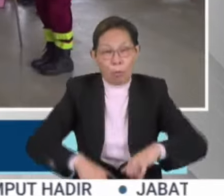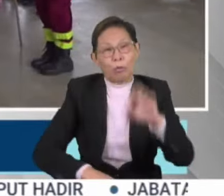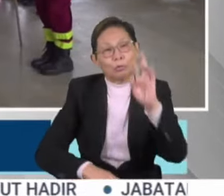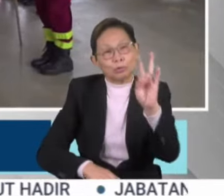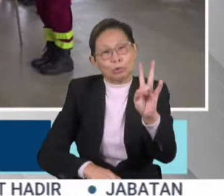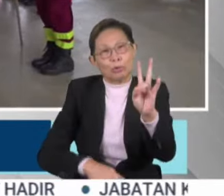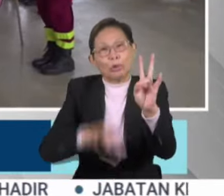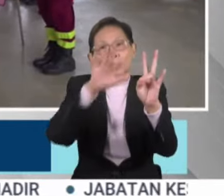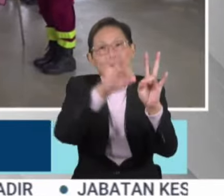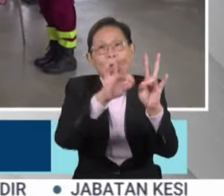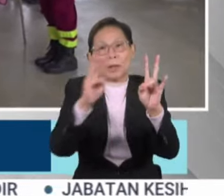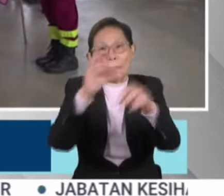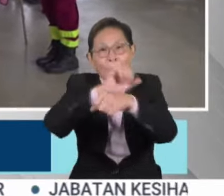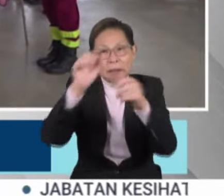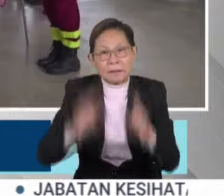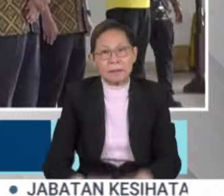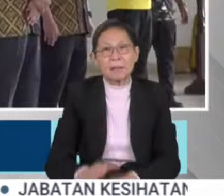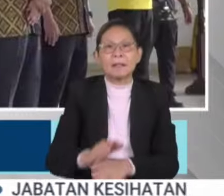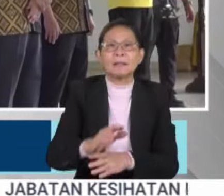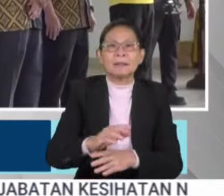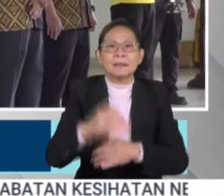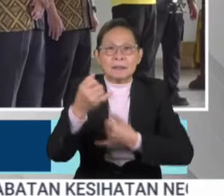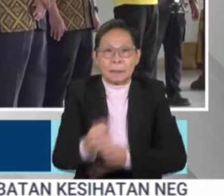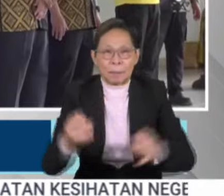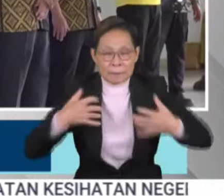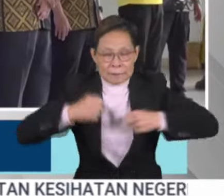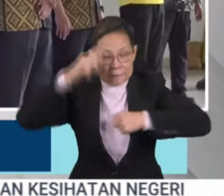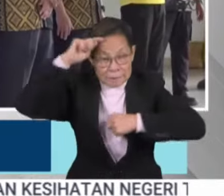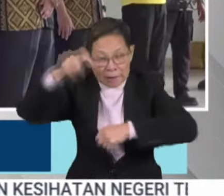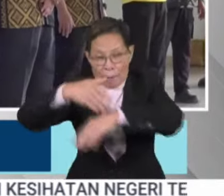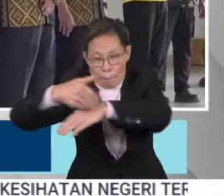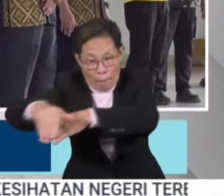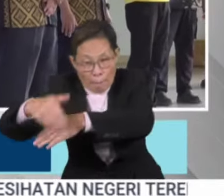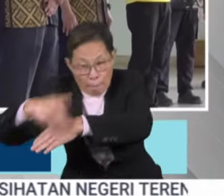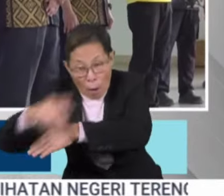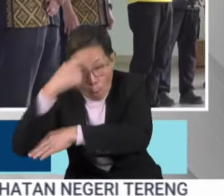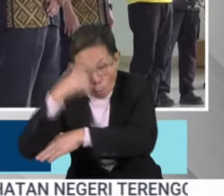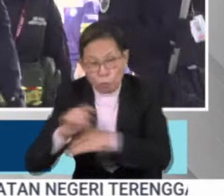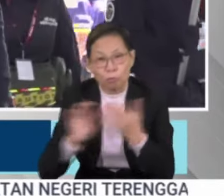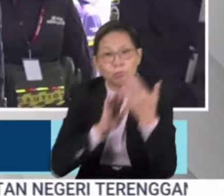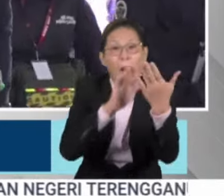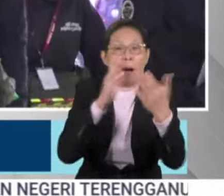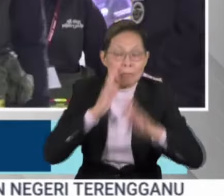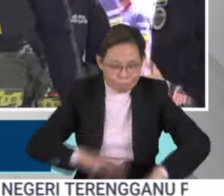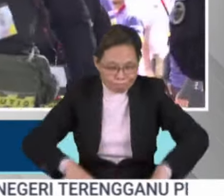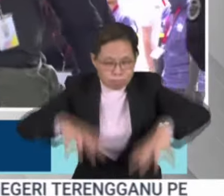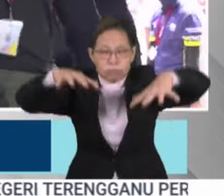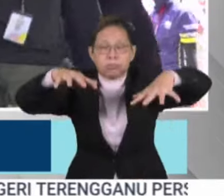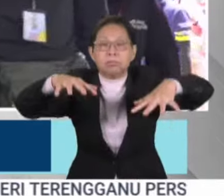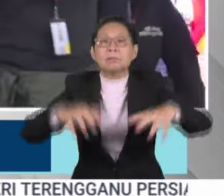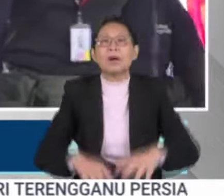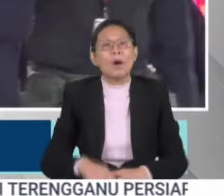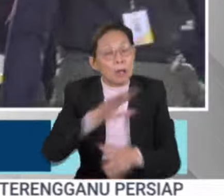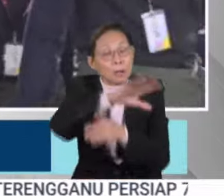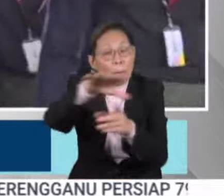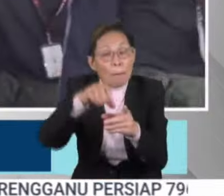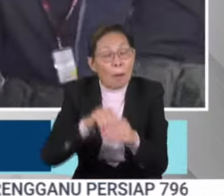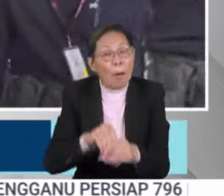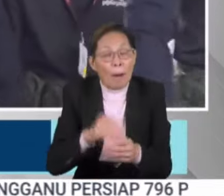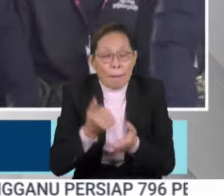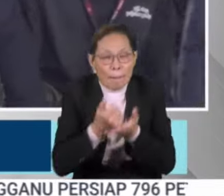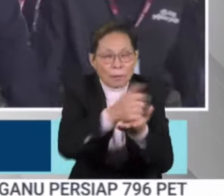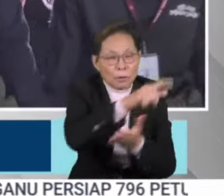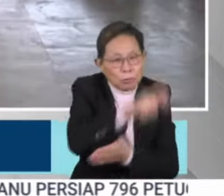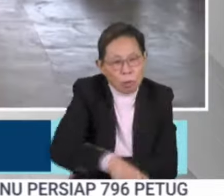Seramai 796 petugas Jabatan Kesihatan Terengganu akan digerakkan bagi menghadapi bencana banjir. Ini termasuk